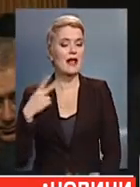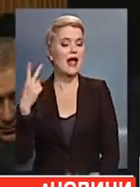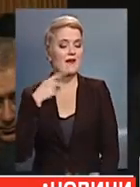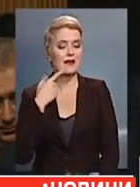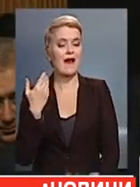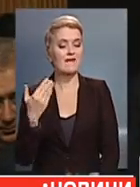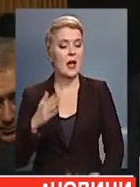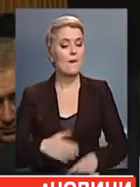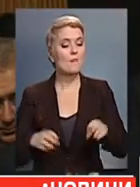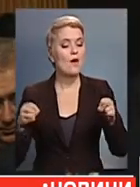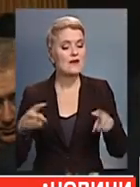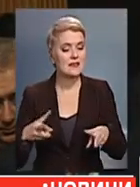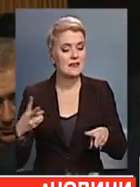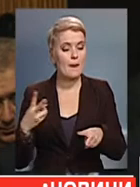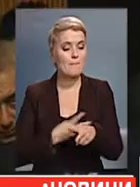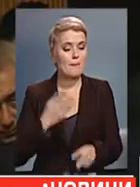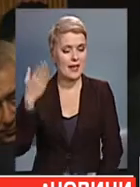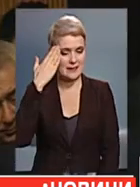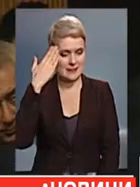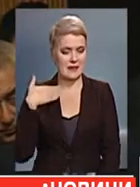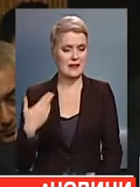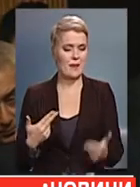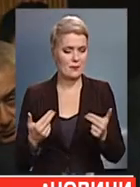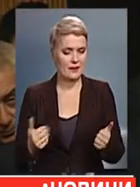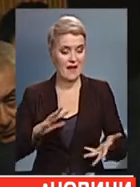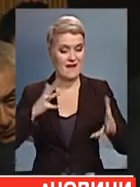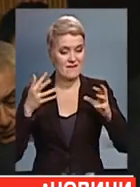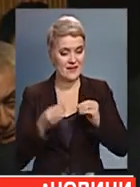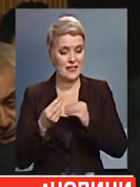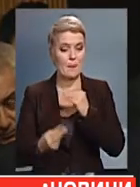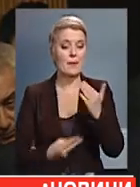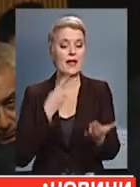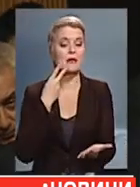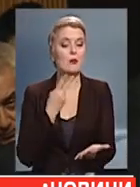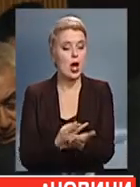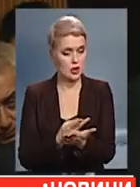що ви професійні бездарі. Я це підтверджую. Бо ці висновки, які передбачені